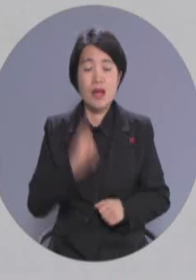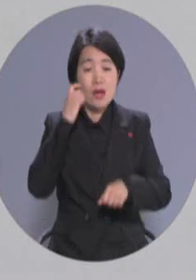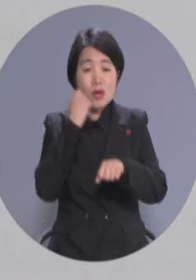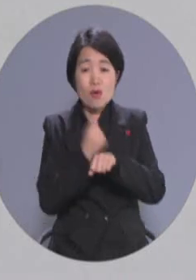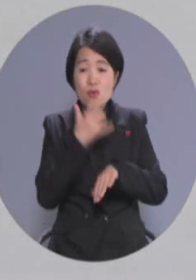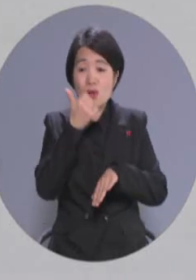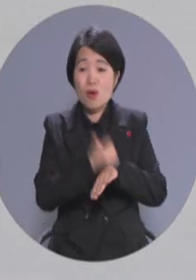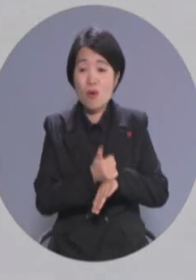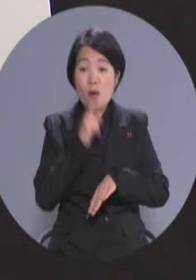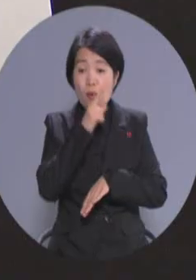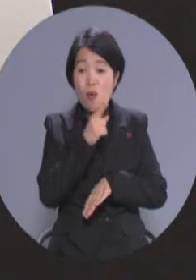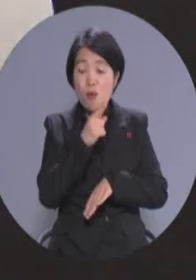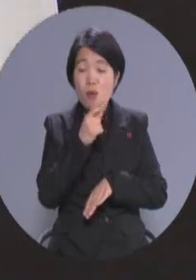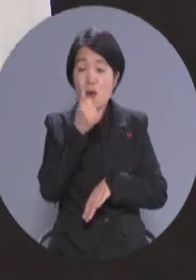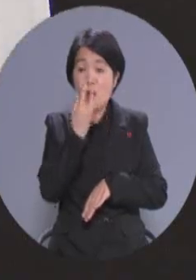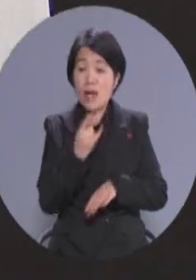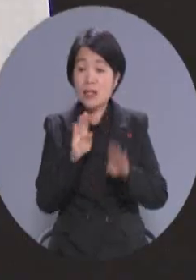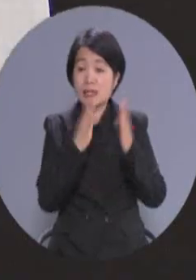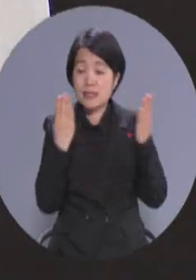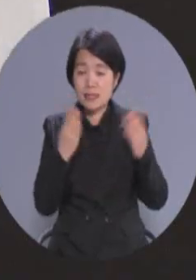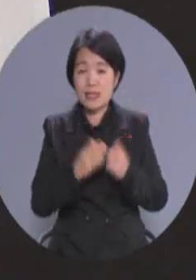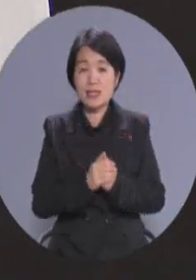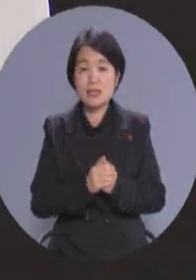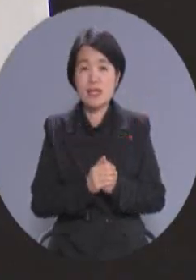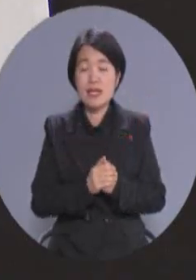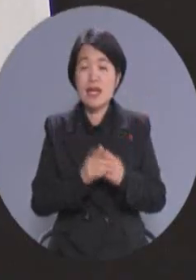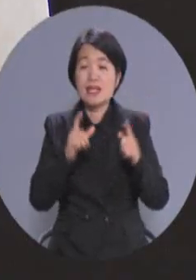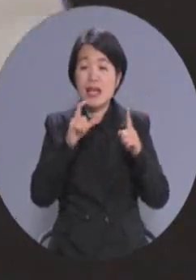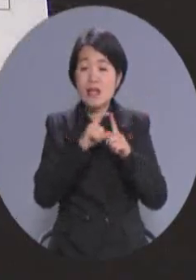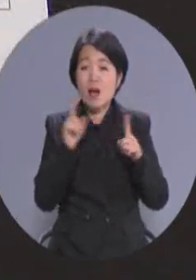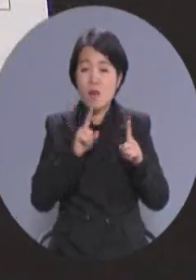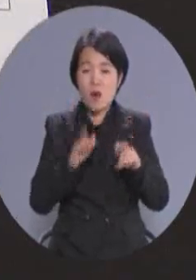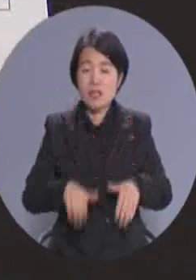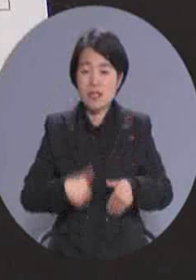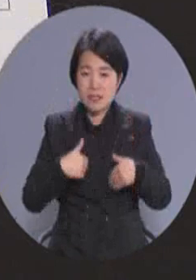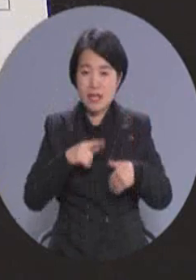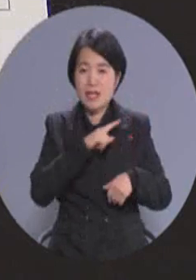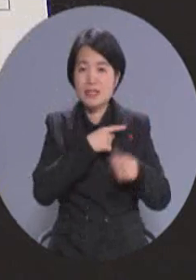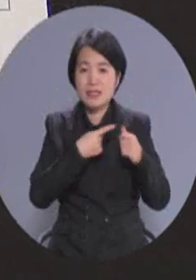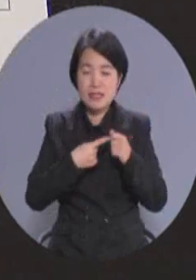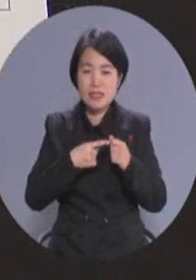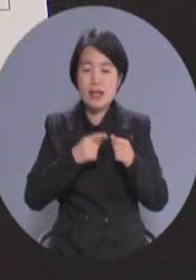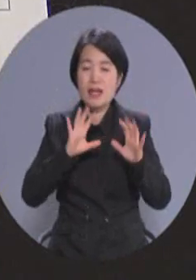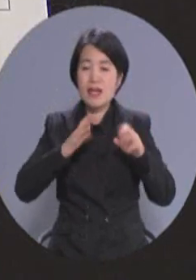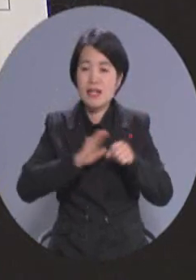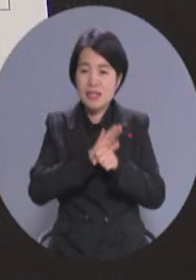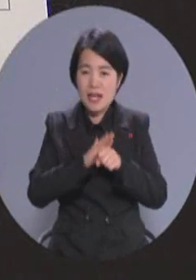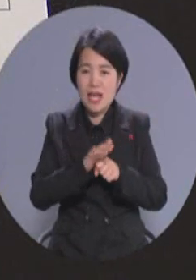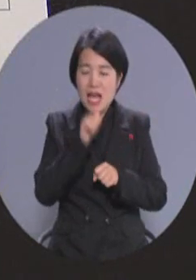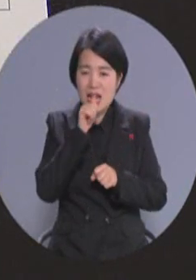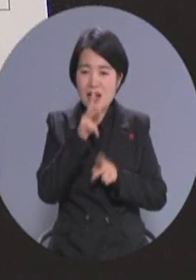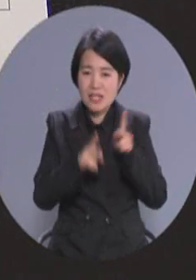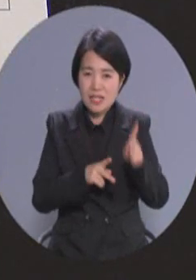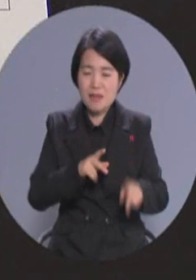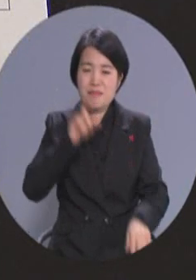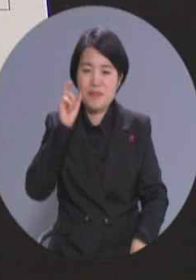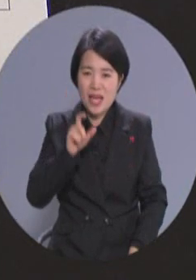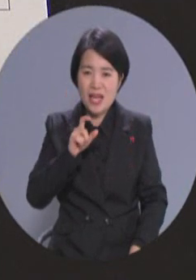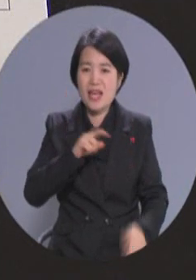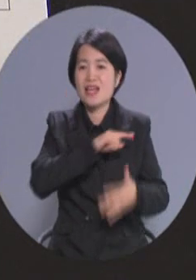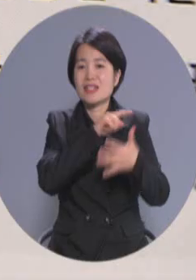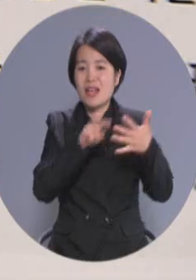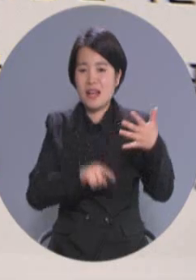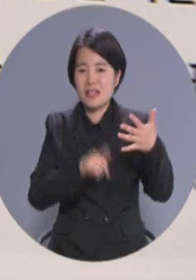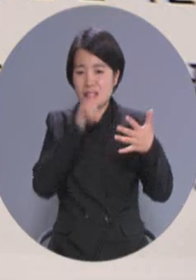제시된 키워드는 해한 남중권 중심 따뜻함 으뜸 호국 철 산업 강인함